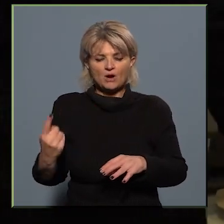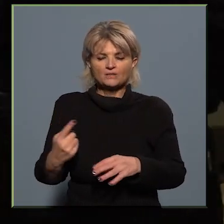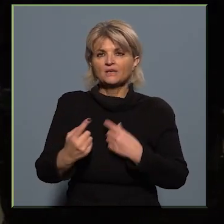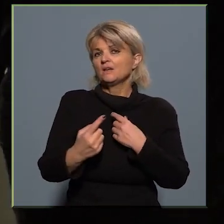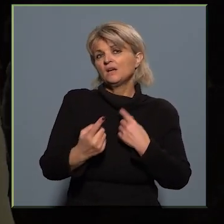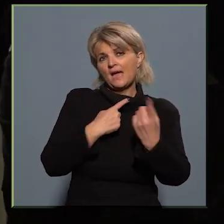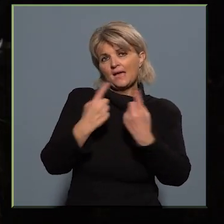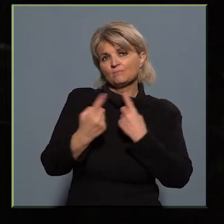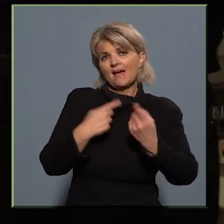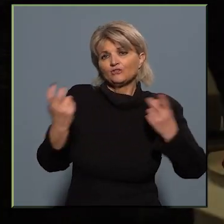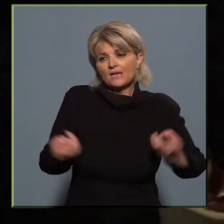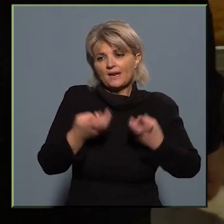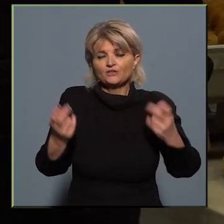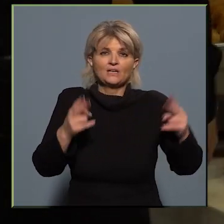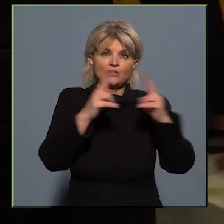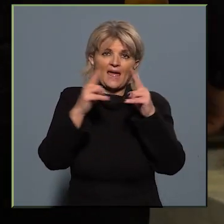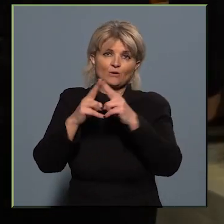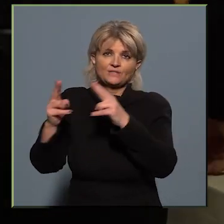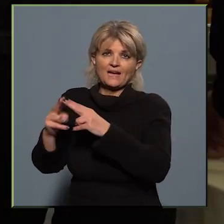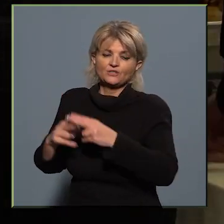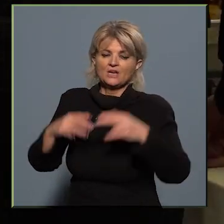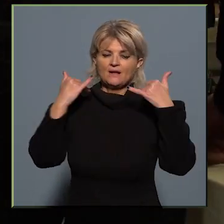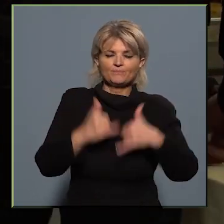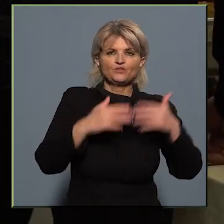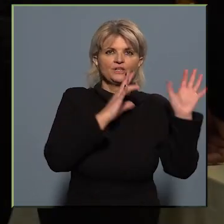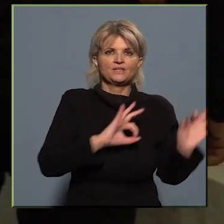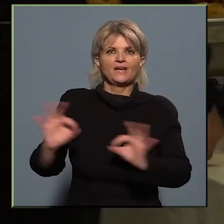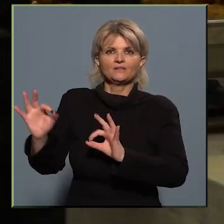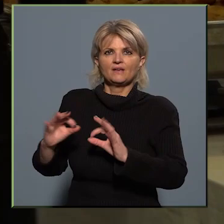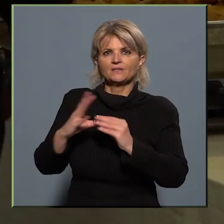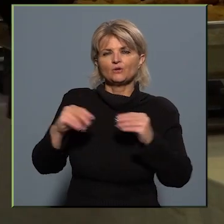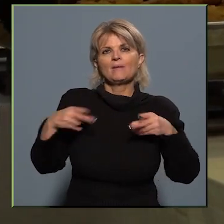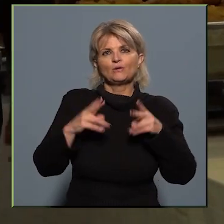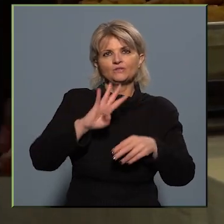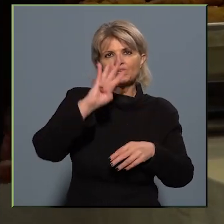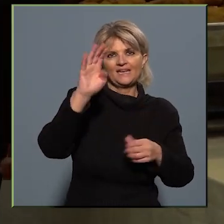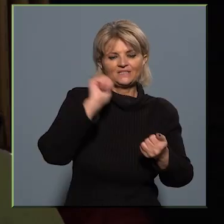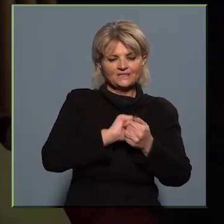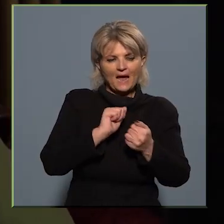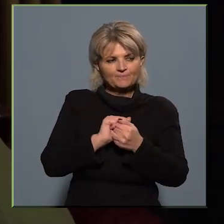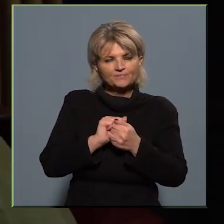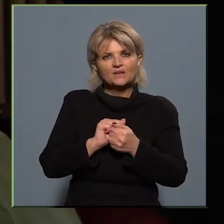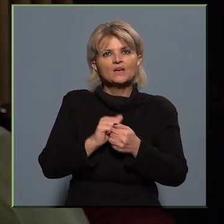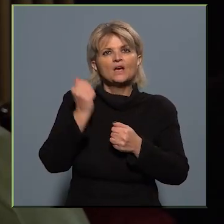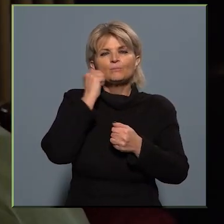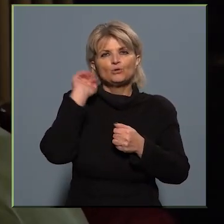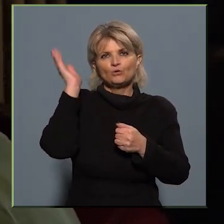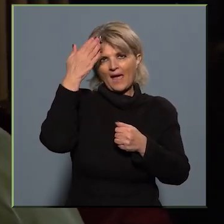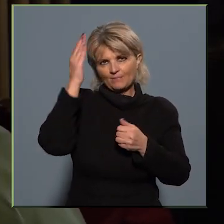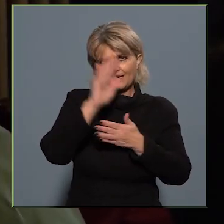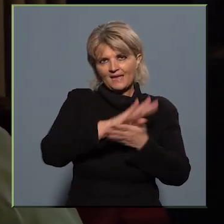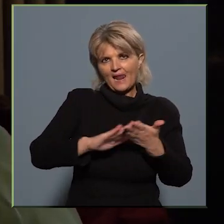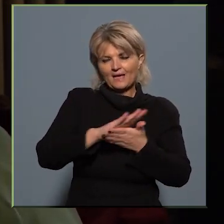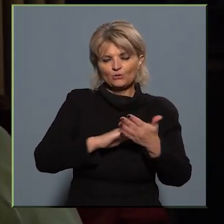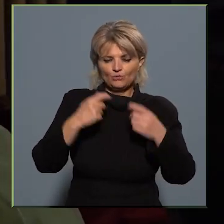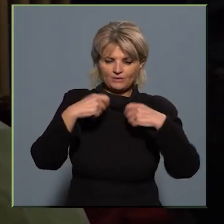egymás társaságát a klubon kívül is, és a mostani rendezvény a Román utca 4 szám alatt található, egyébként műemlék jellegű épületről